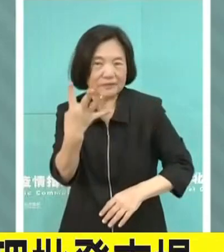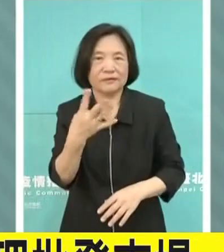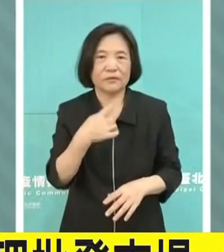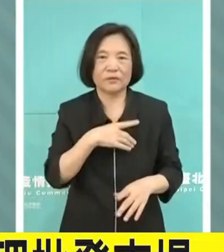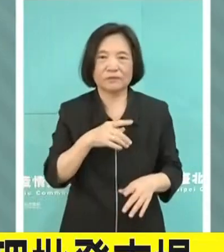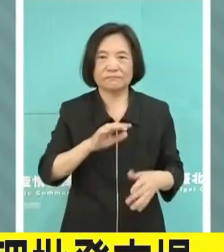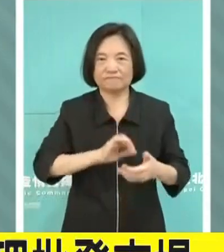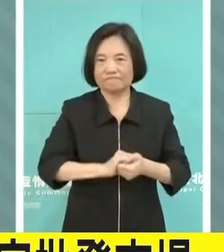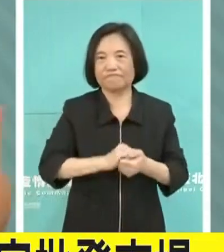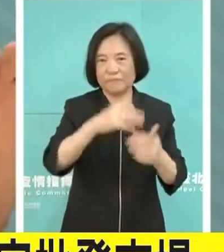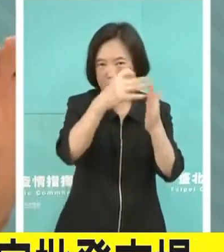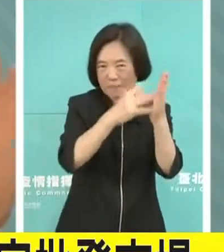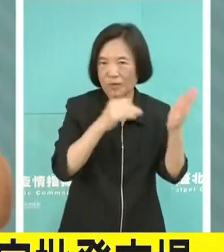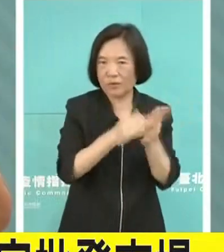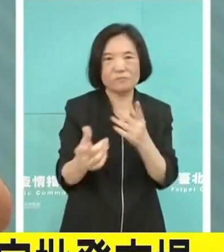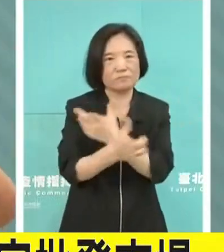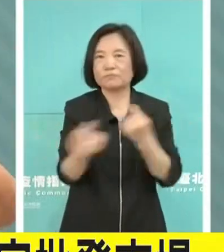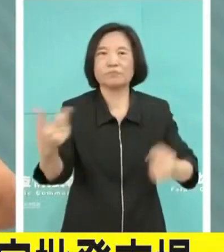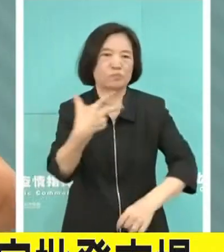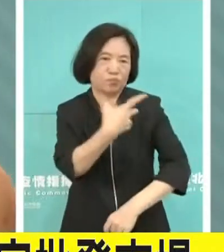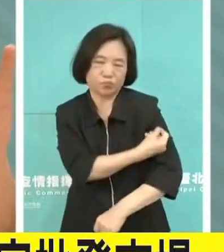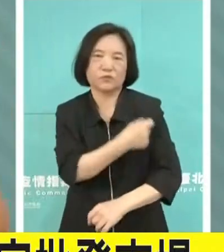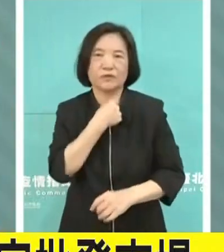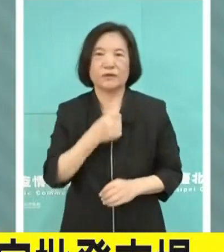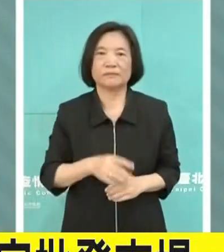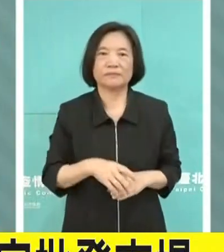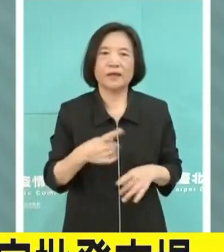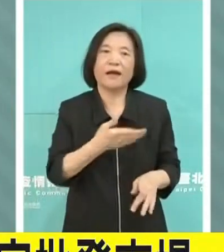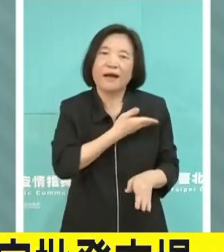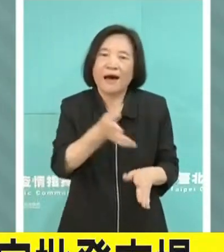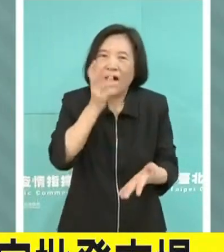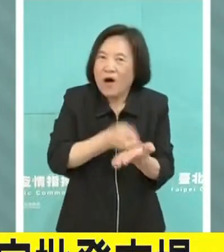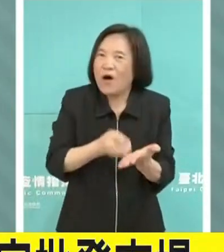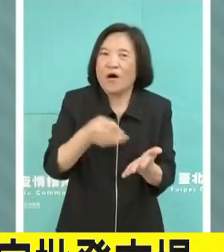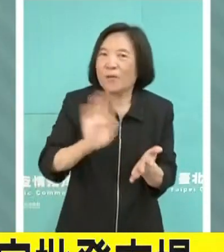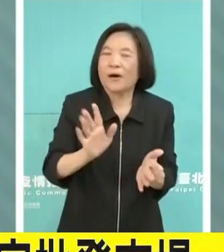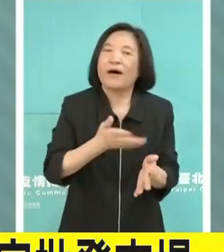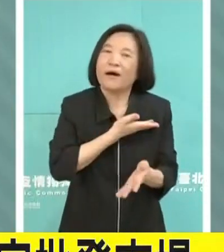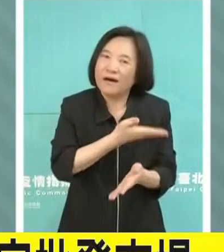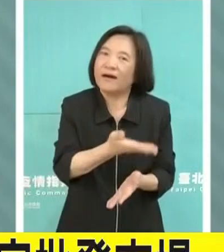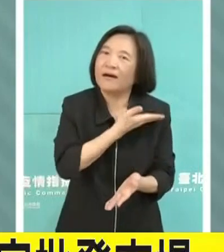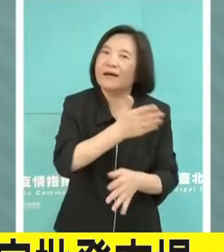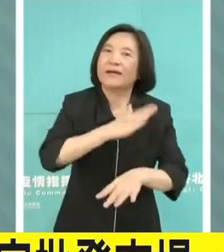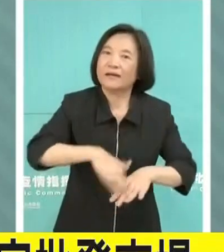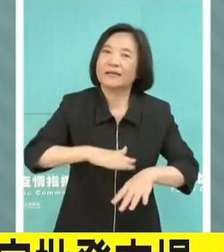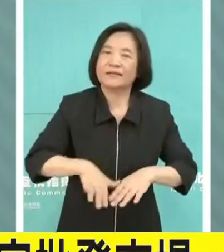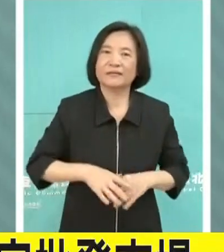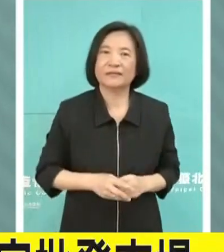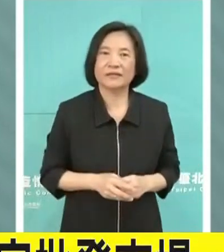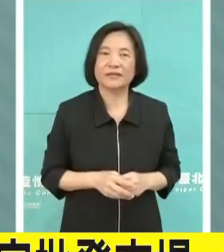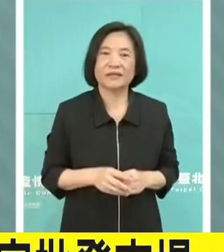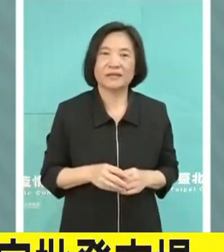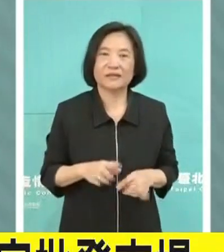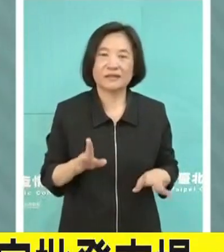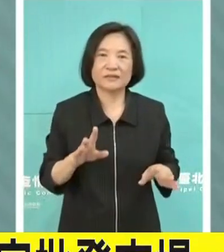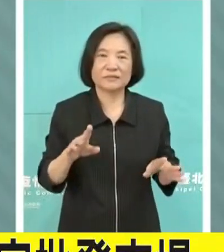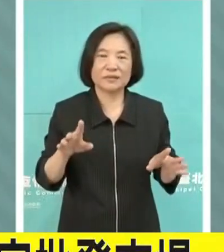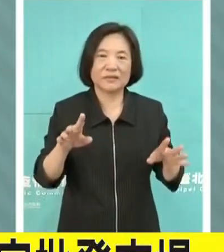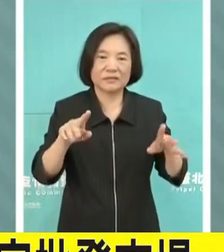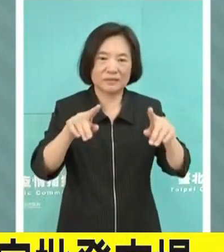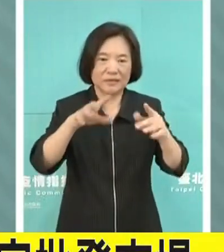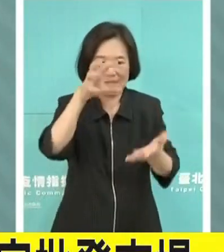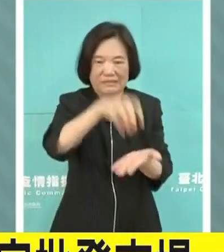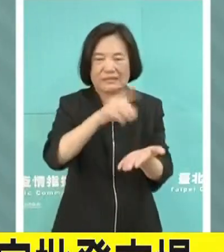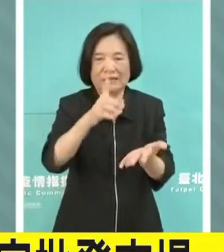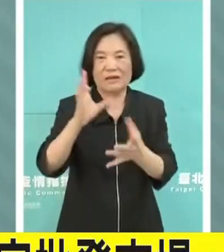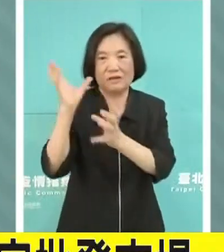完的哈，全部照册。那我们也会放宽的哈。刚才讲过哦，那个你说一张什么承销人的牌